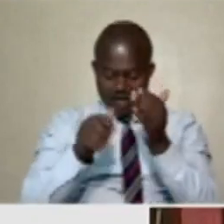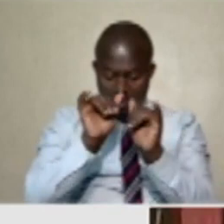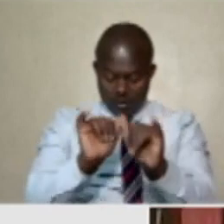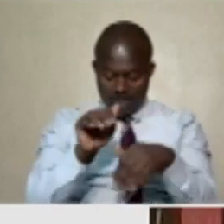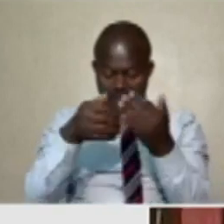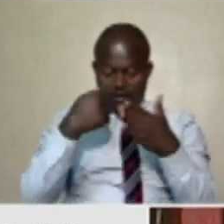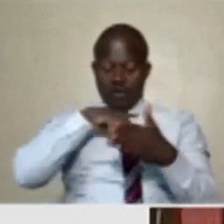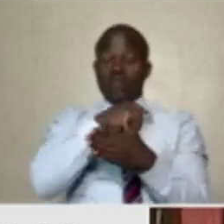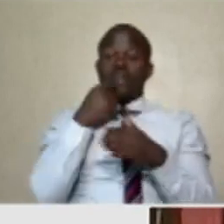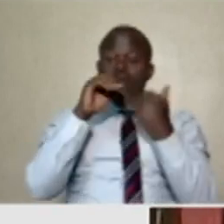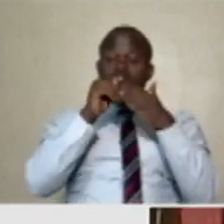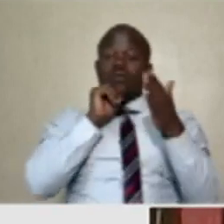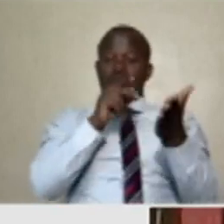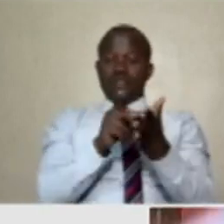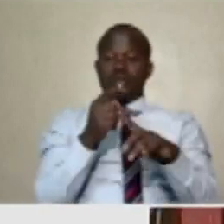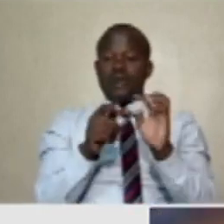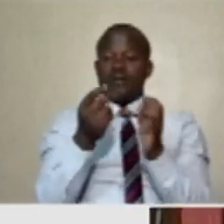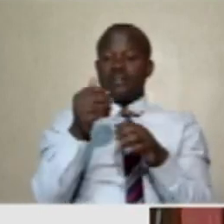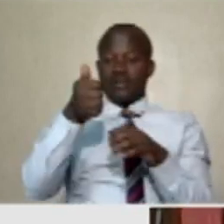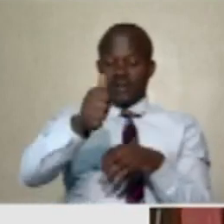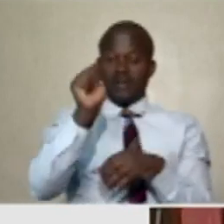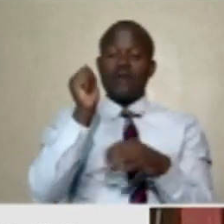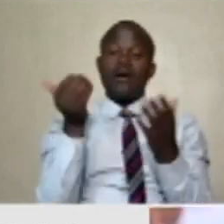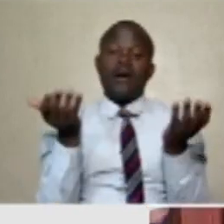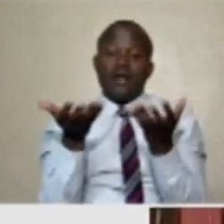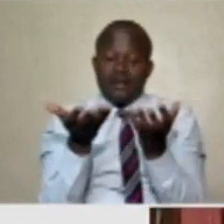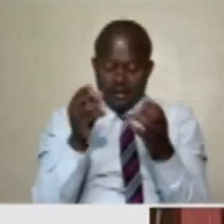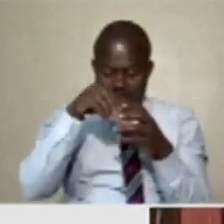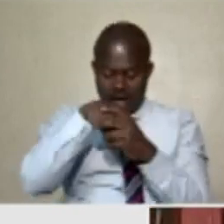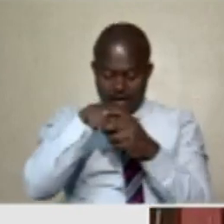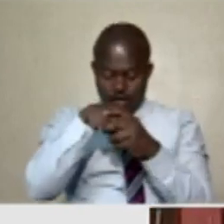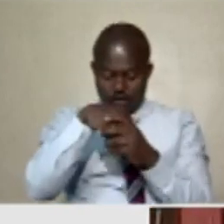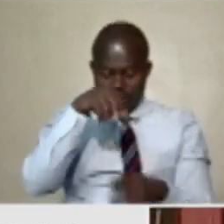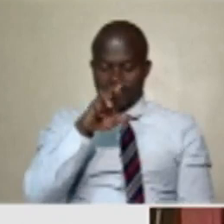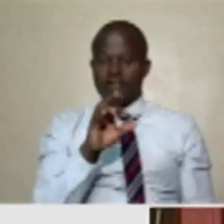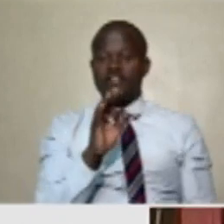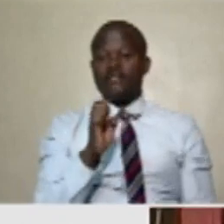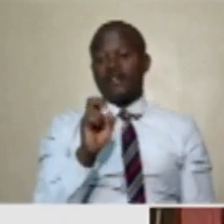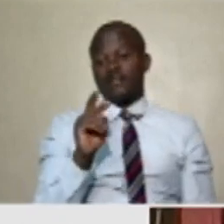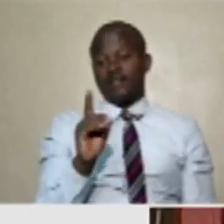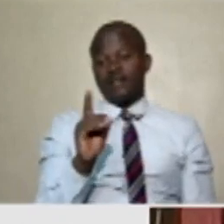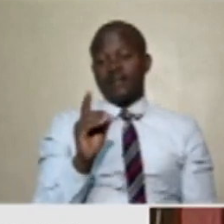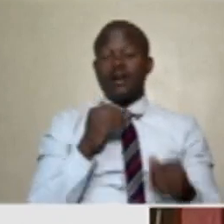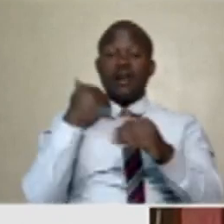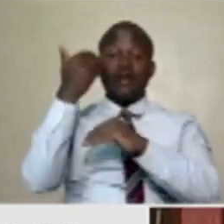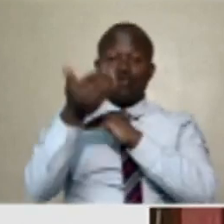birarane yuko utishyuye kandi amafaranga yawe ari hehe ari muri rifande ugasanga